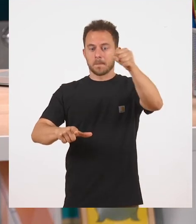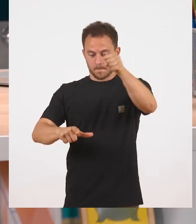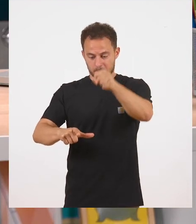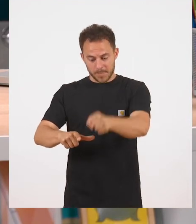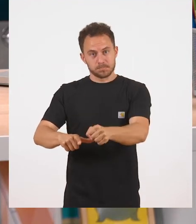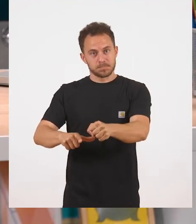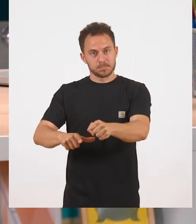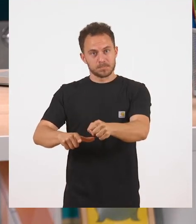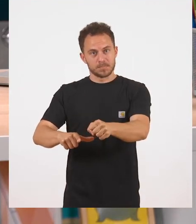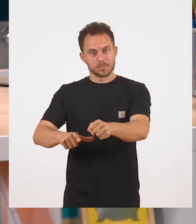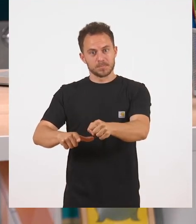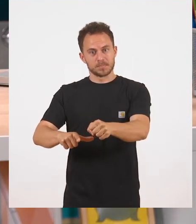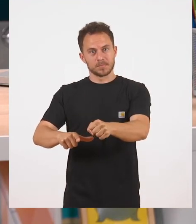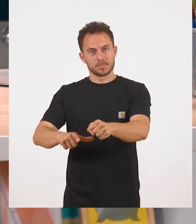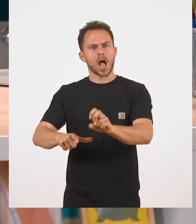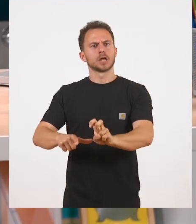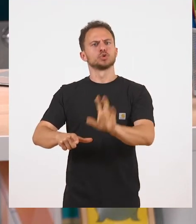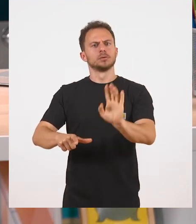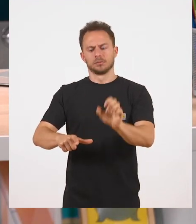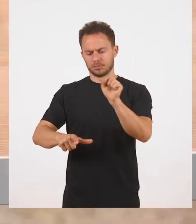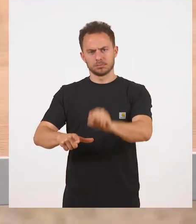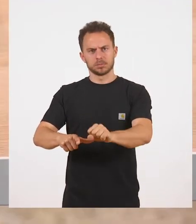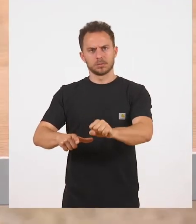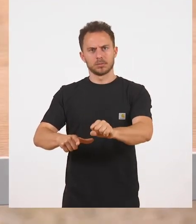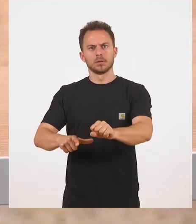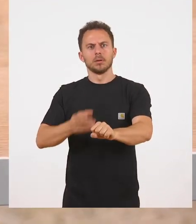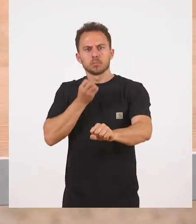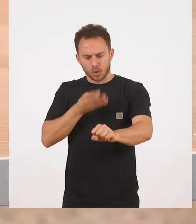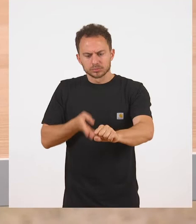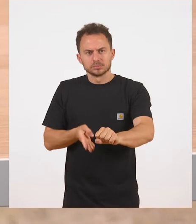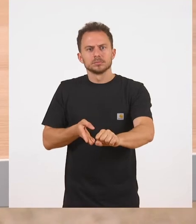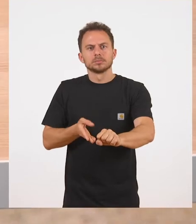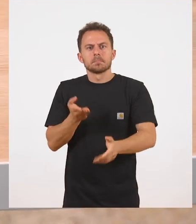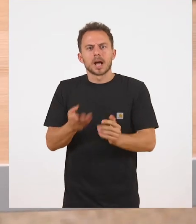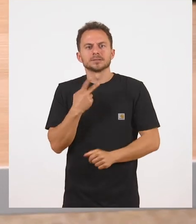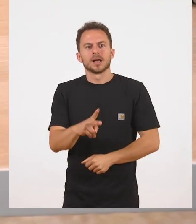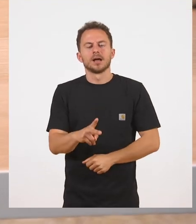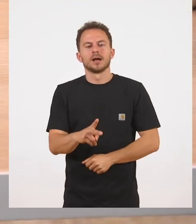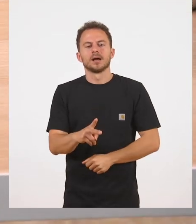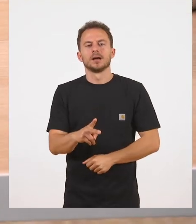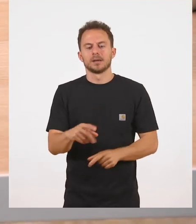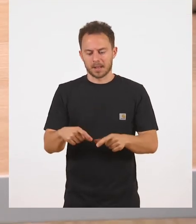βάλω την πέτρα πάνω στη ζυγαριά, μπορώ κάλλιστα να βρω τη μάζα της.